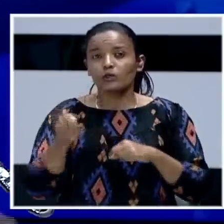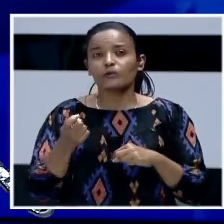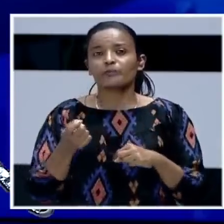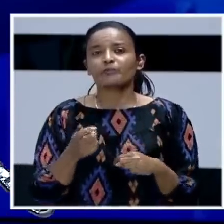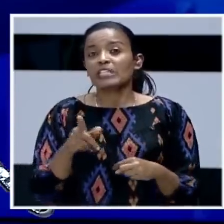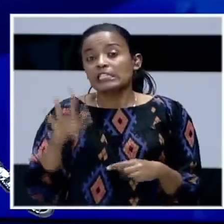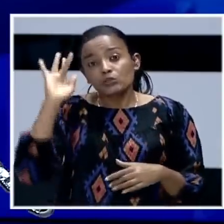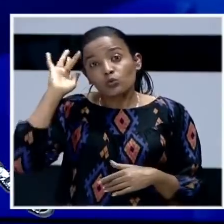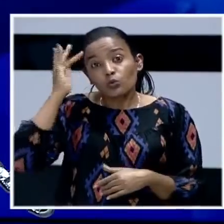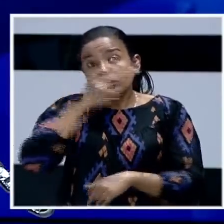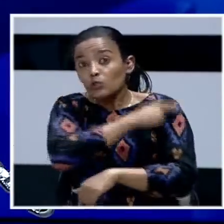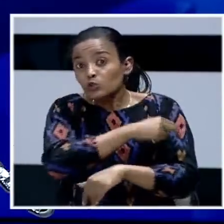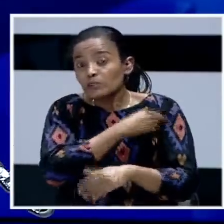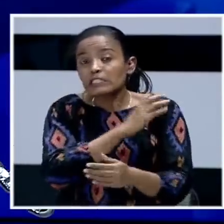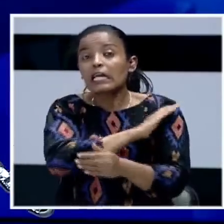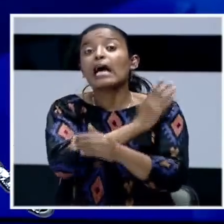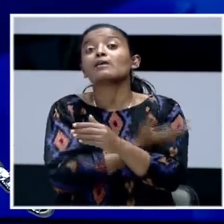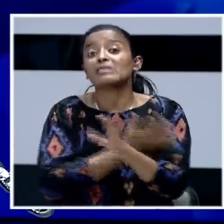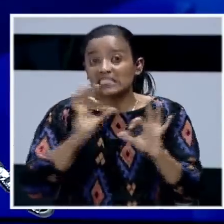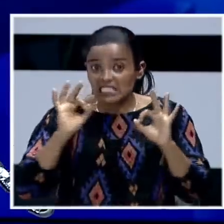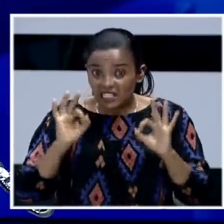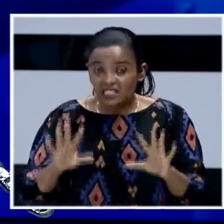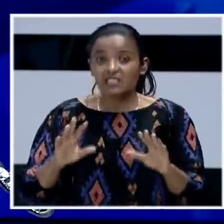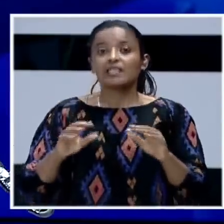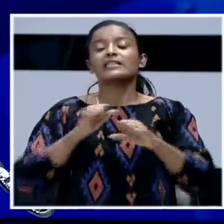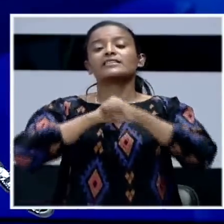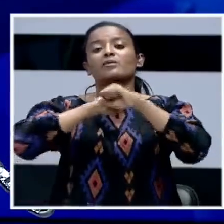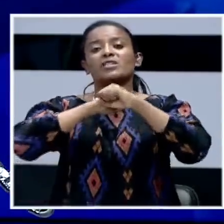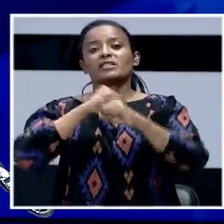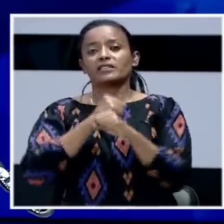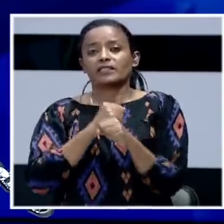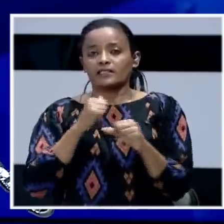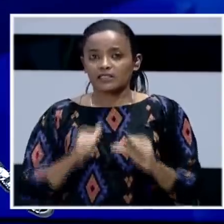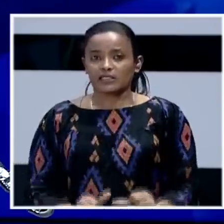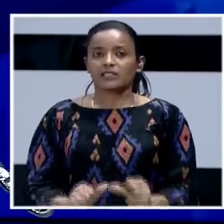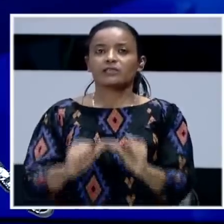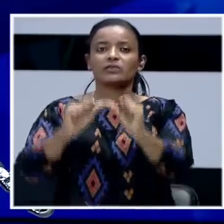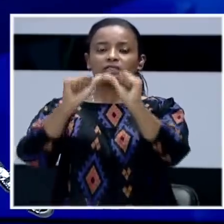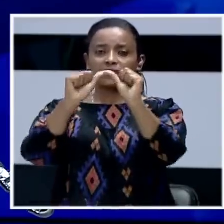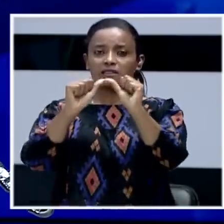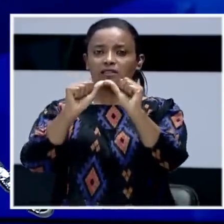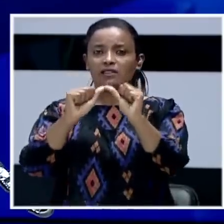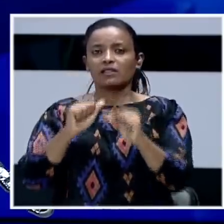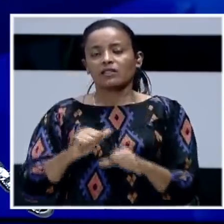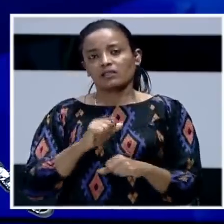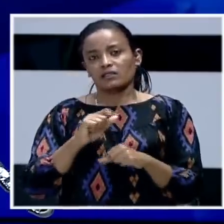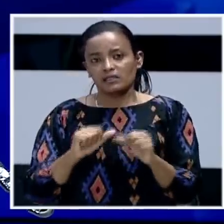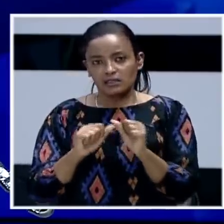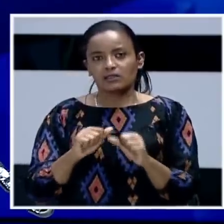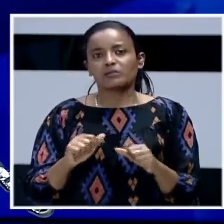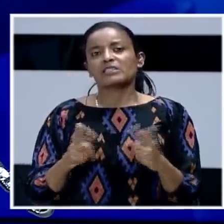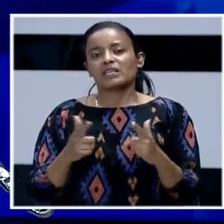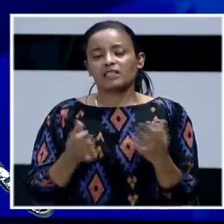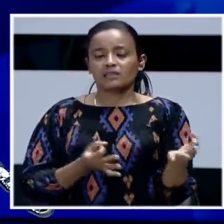خون محكمون عقم سلازيلة تناي مكل خالص راحتنا تتأنا خيرك خيرين حزون بزقات أمي